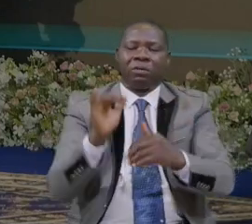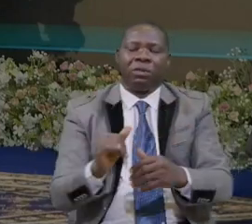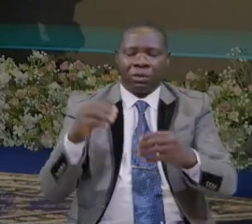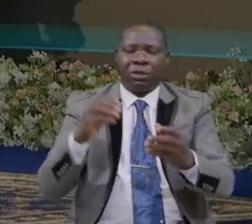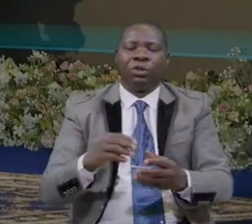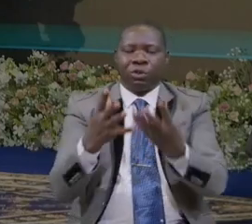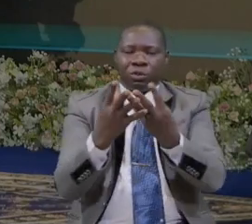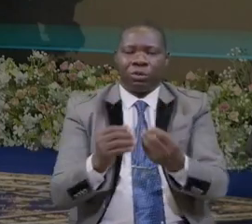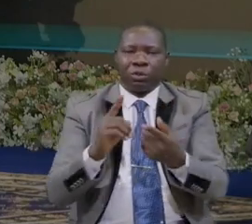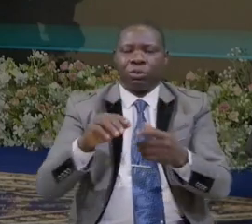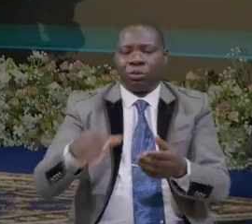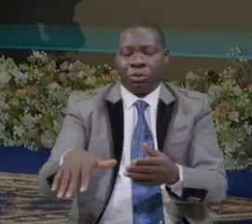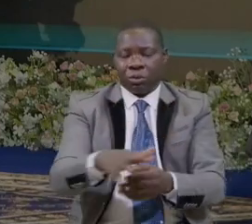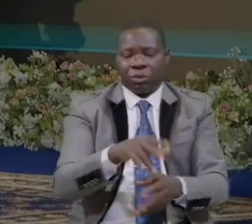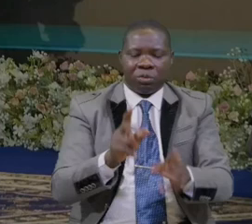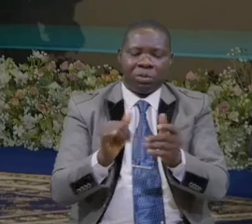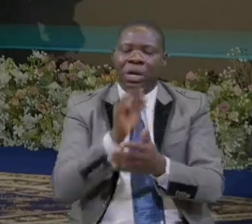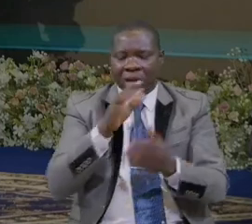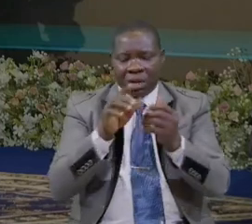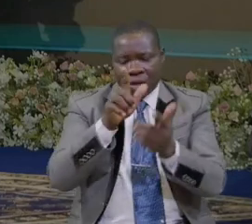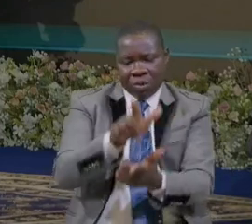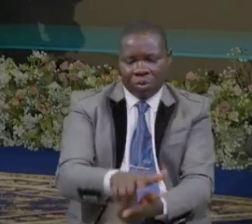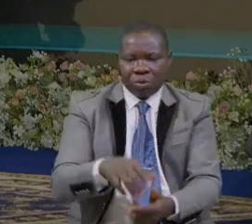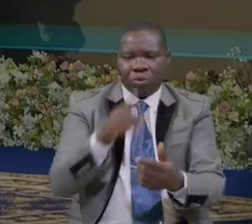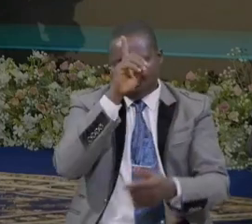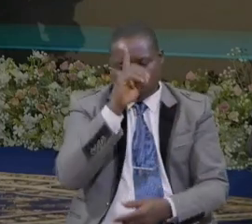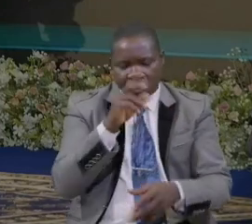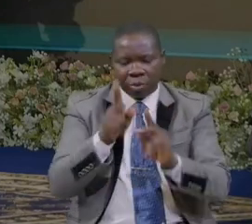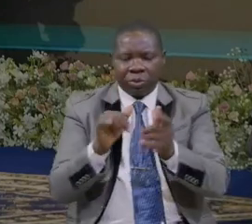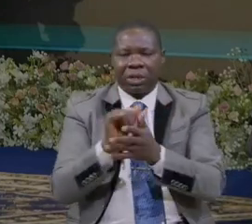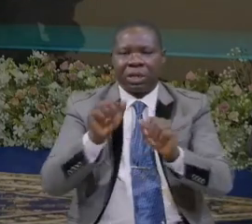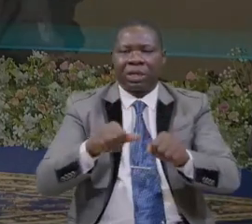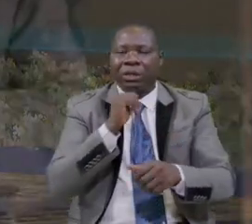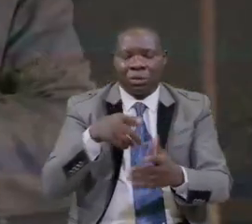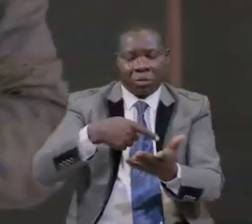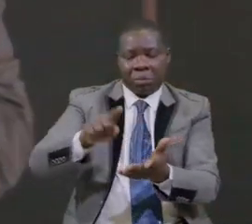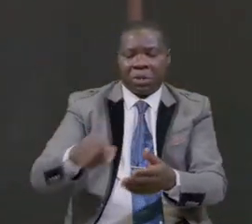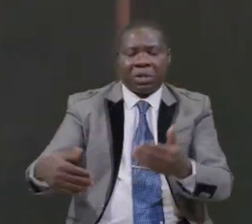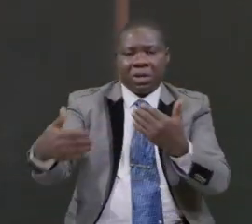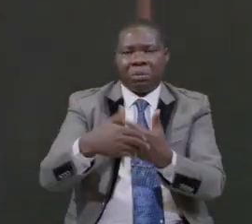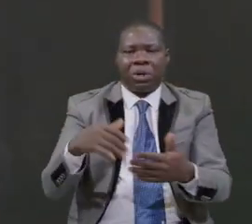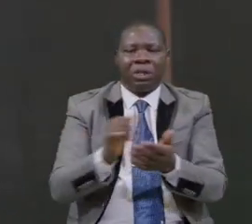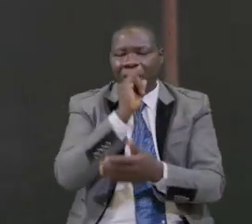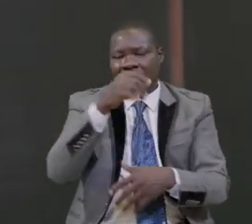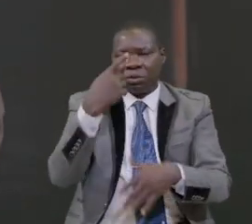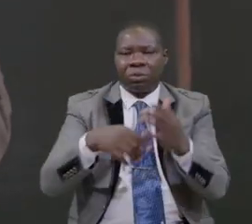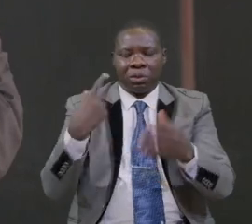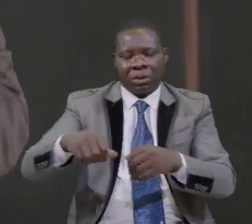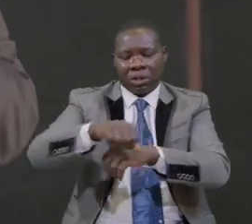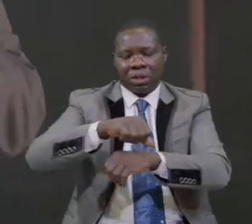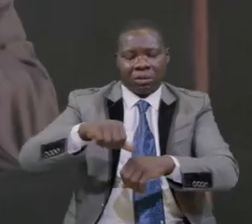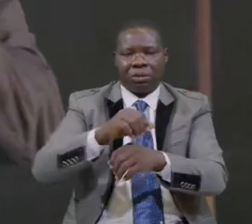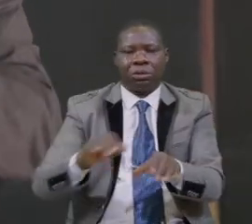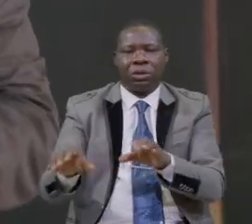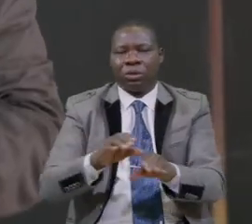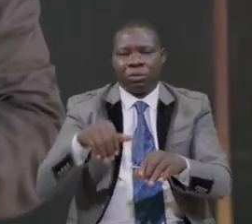ajouter de la valeur à la vie à ceux qui ne peuvent même pas payer quelque chose. C'est ce que l'onction fait